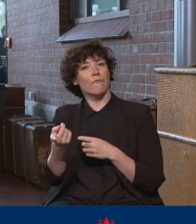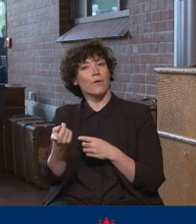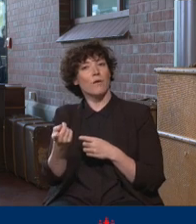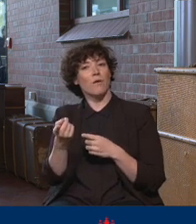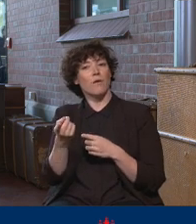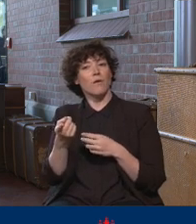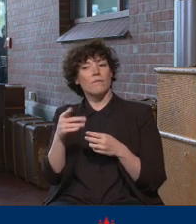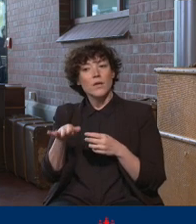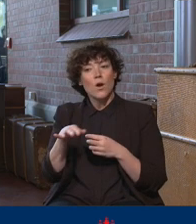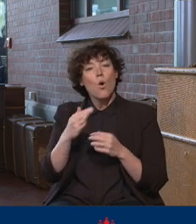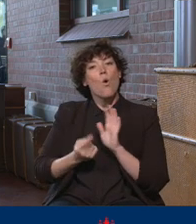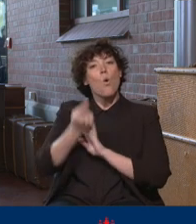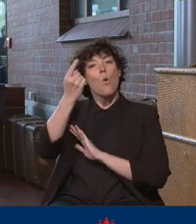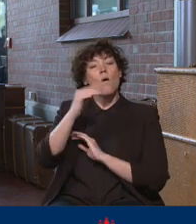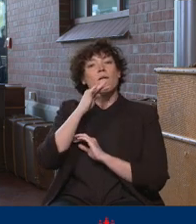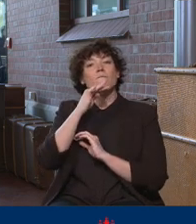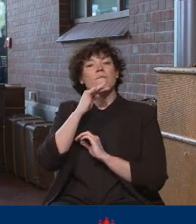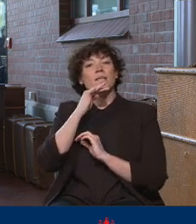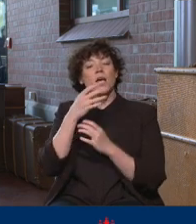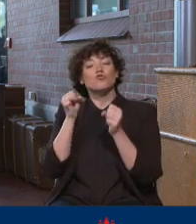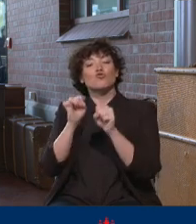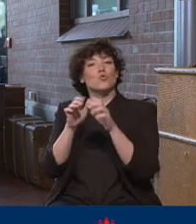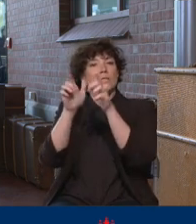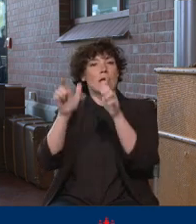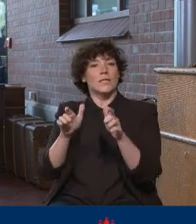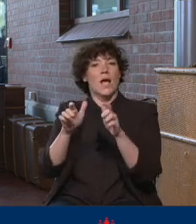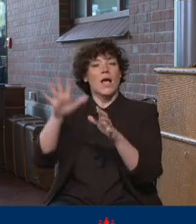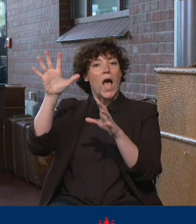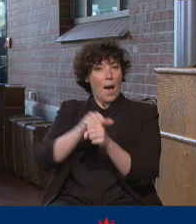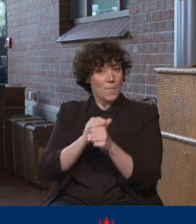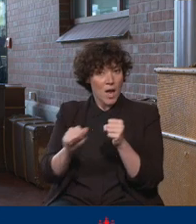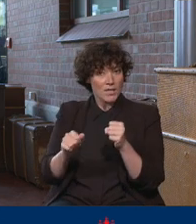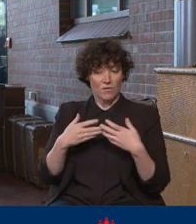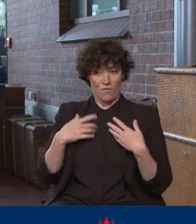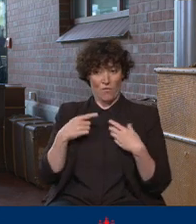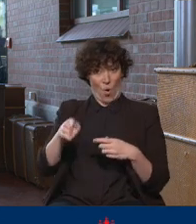wurde hochwasserschutzanlagen abzureißen das war bei früheren entwürfen anders